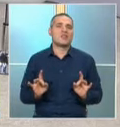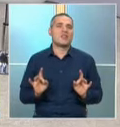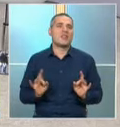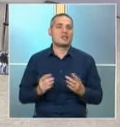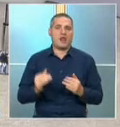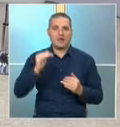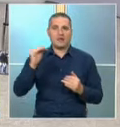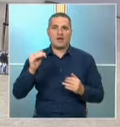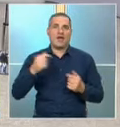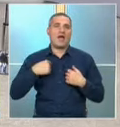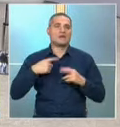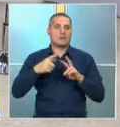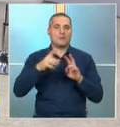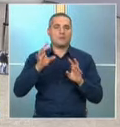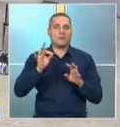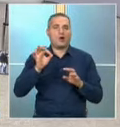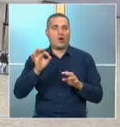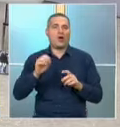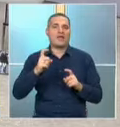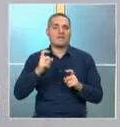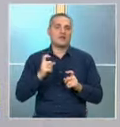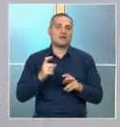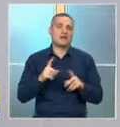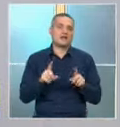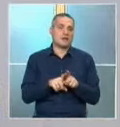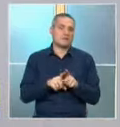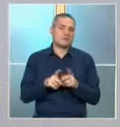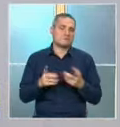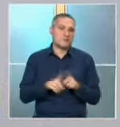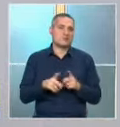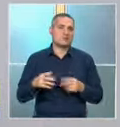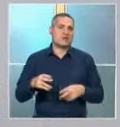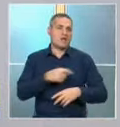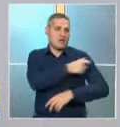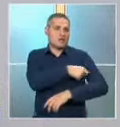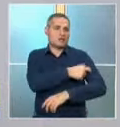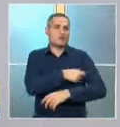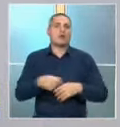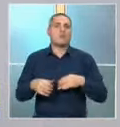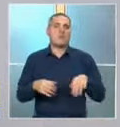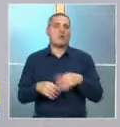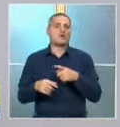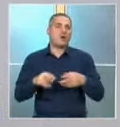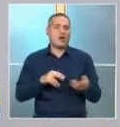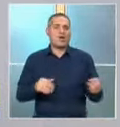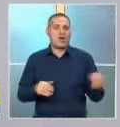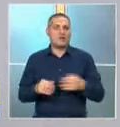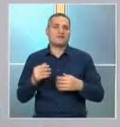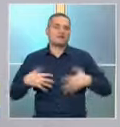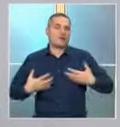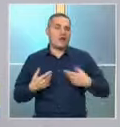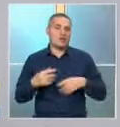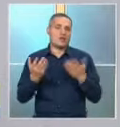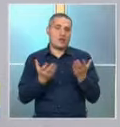етап. Аз съм в прогимназиален, но да, наистина ние като сме дежурни по коридора, да, наистина той идва с желание на